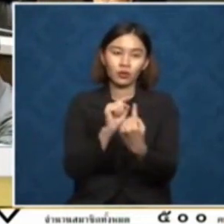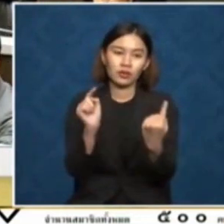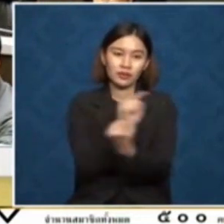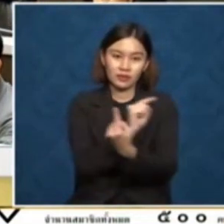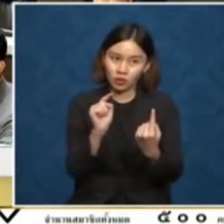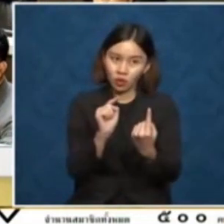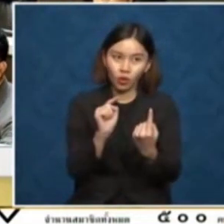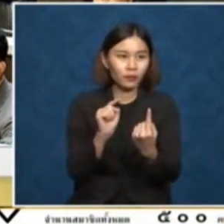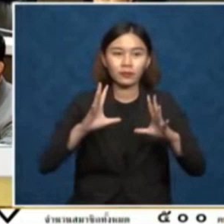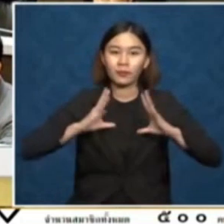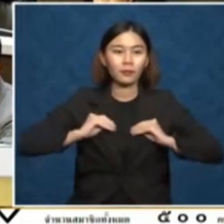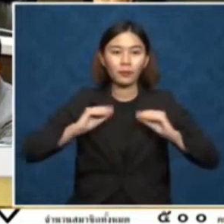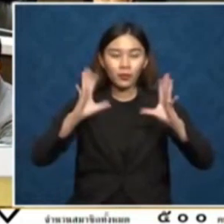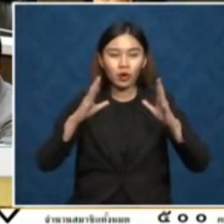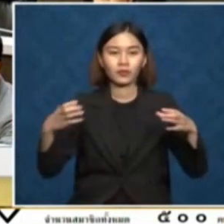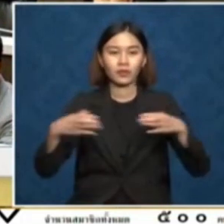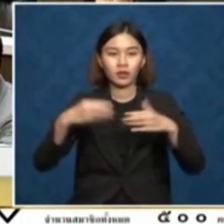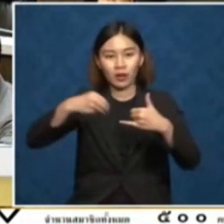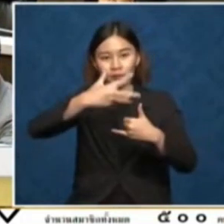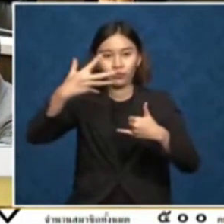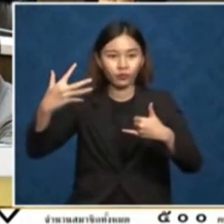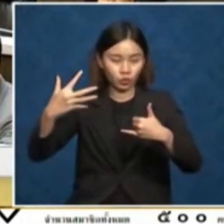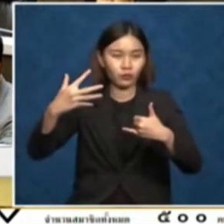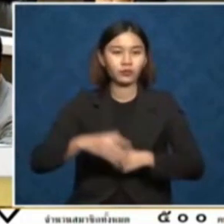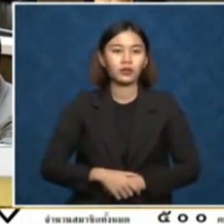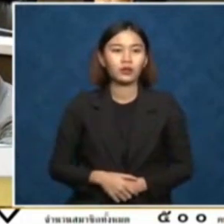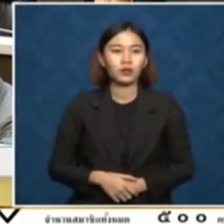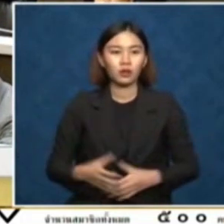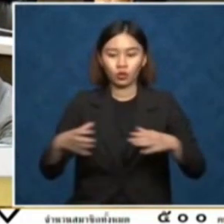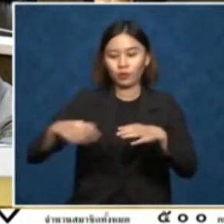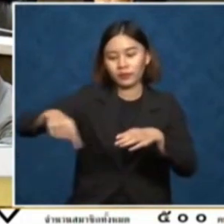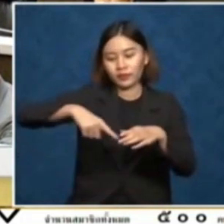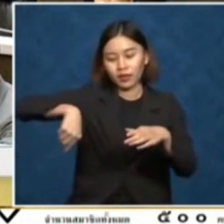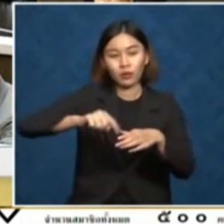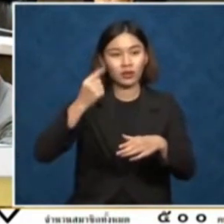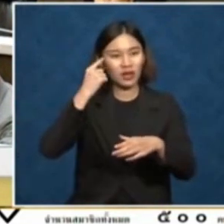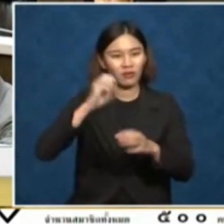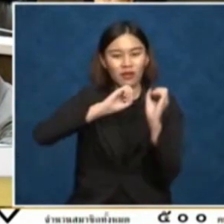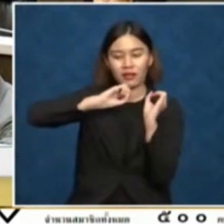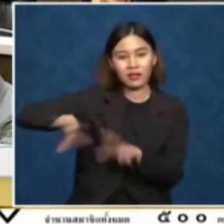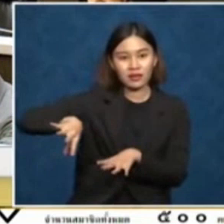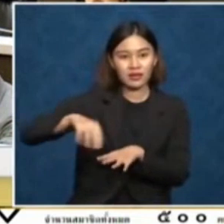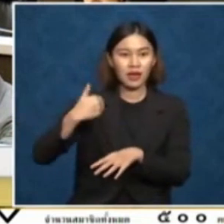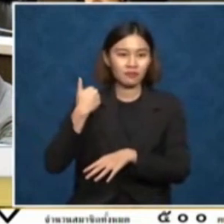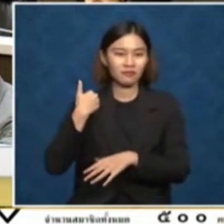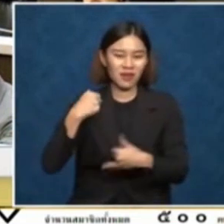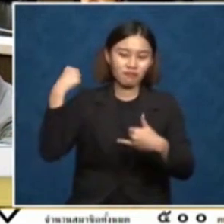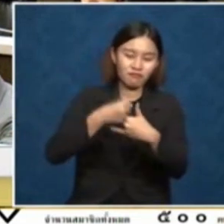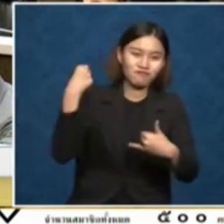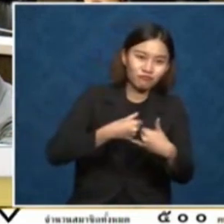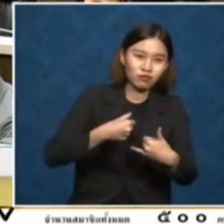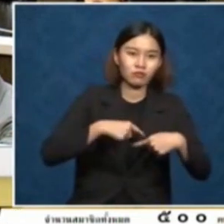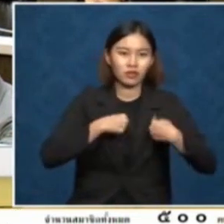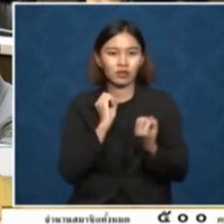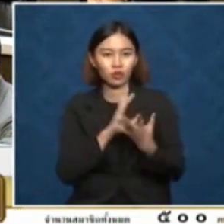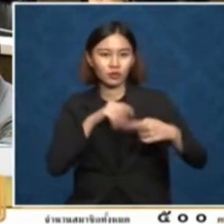ากให้เพื่อนๆสมาชิกทุกคนนะคะได้รับรู้ถึงการต่อสู้นะคะของกลุ่มผู้มีความหลากหลายทางเพศที่เกิดขึ้นมาอย่างยาวนานแล้วนะ